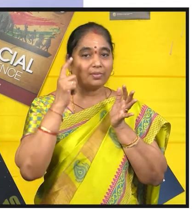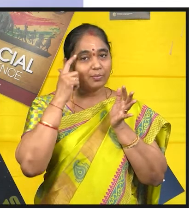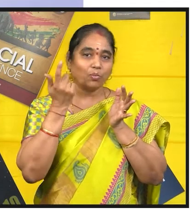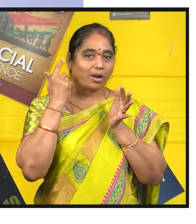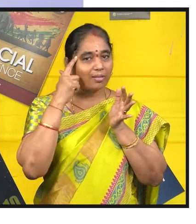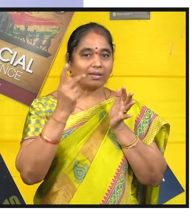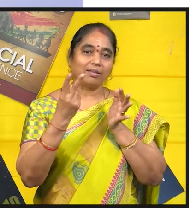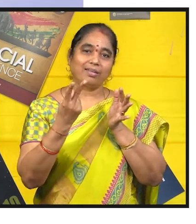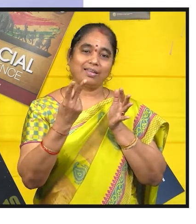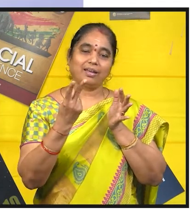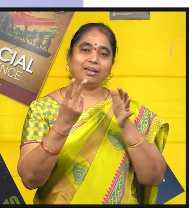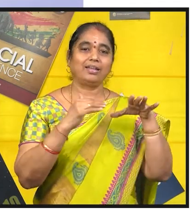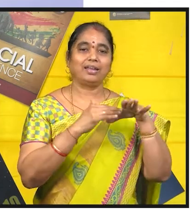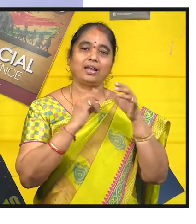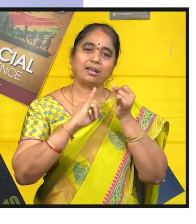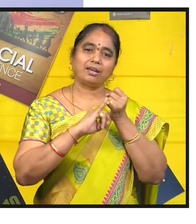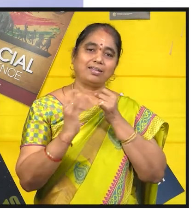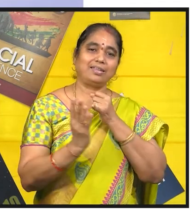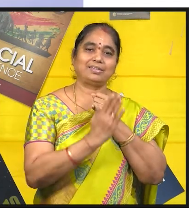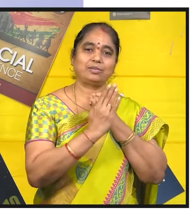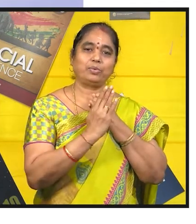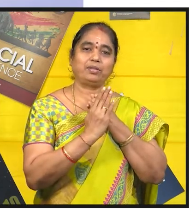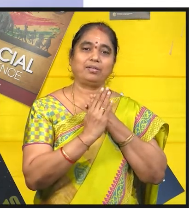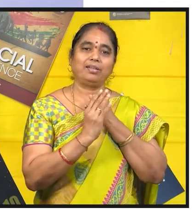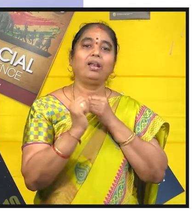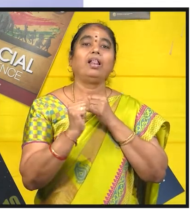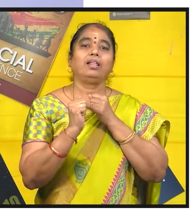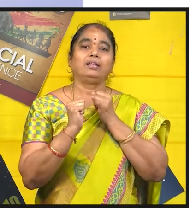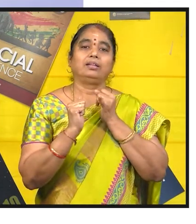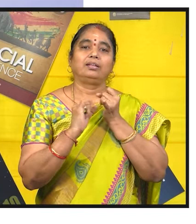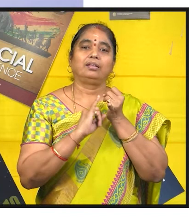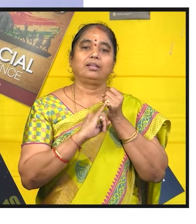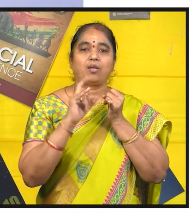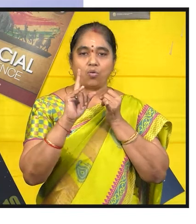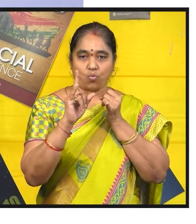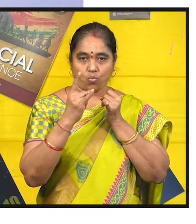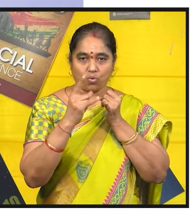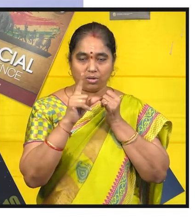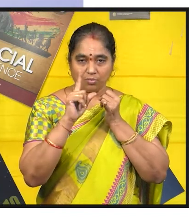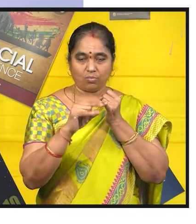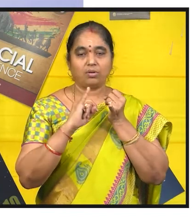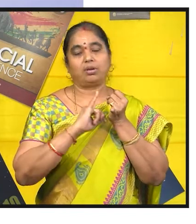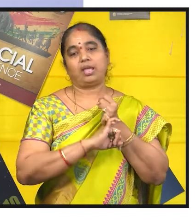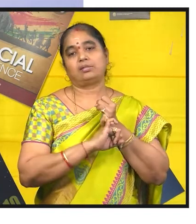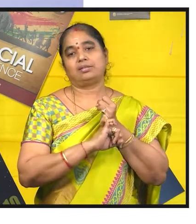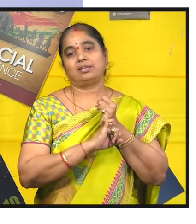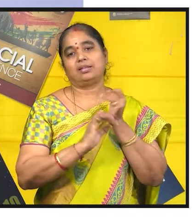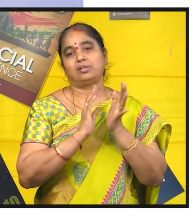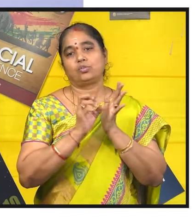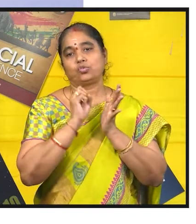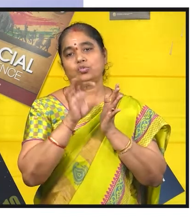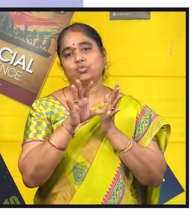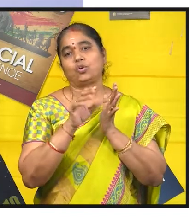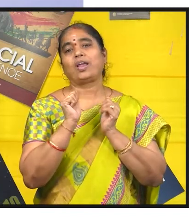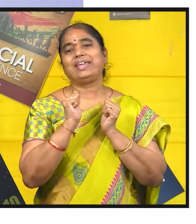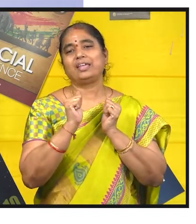நமக்கு தெரியும் ரெண்டு எலக்ட்ரான் எங்கே போயிடும் சொன்னால் எஸ் கூட்டுக்கு போயிடும். அது என்ன எஸ்ன்னு சொல்ல போகிறோம்னு சொன்னால் ஒன் எஸ்ன்னு சொல்கிறோம். ஏன் ஒன் எஸ்ன்னு நம்ம